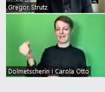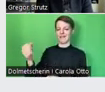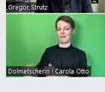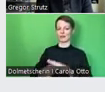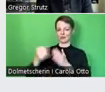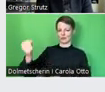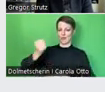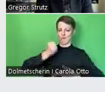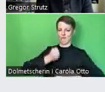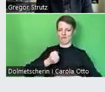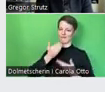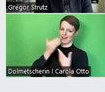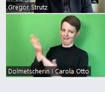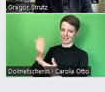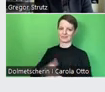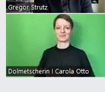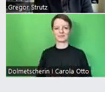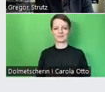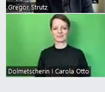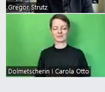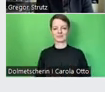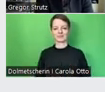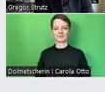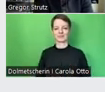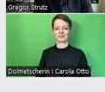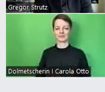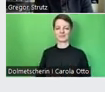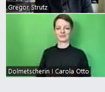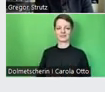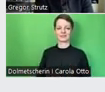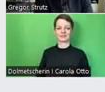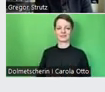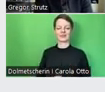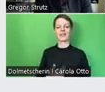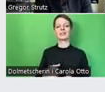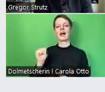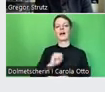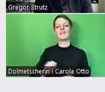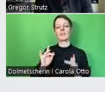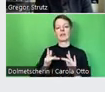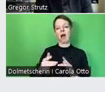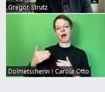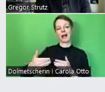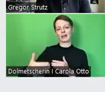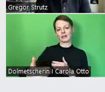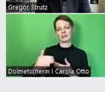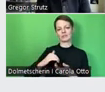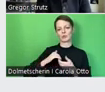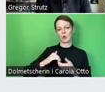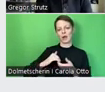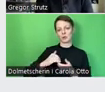das Projekt. Wir veranstalten diese Webinarreihe in Kooperation zwischen